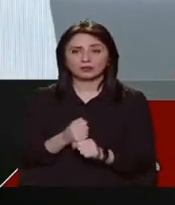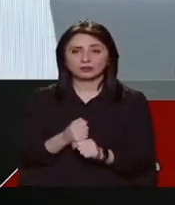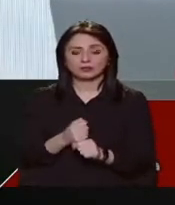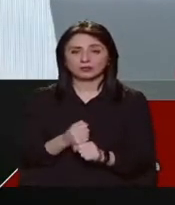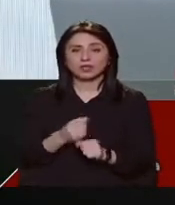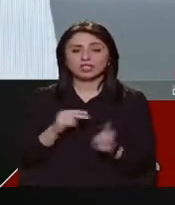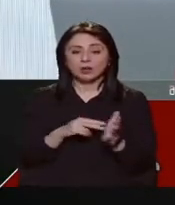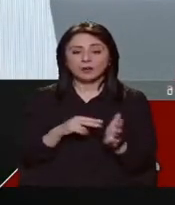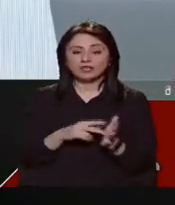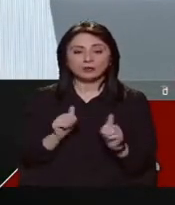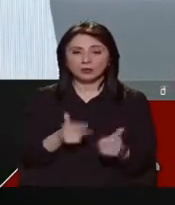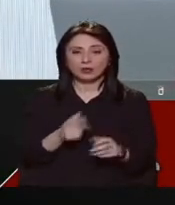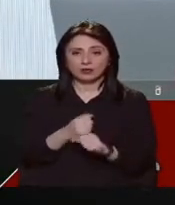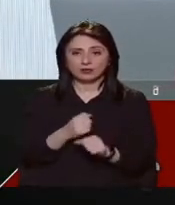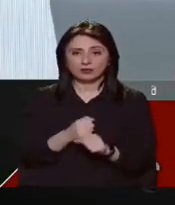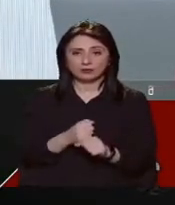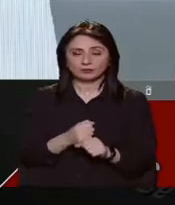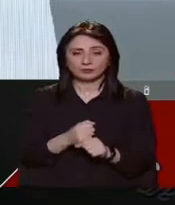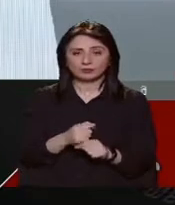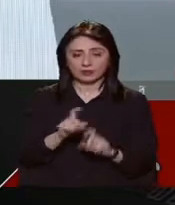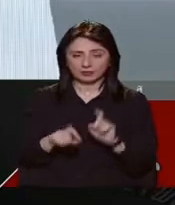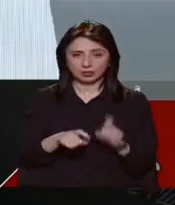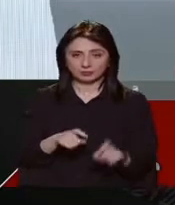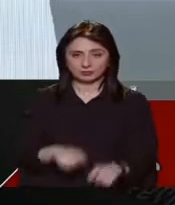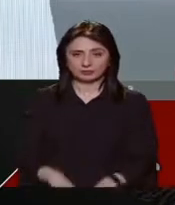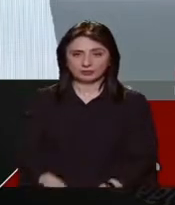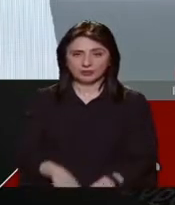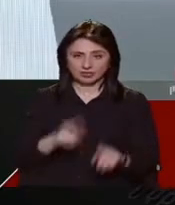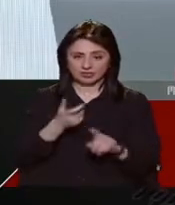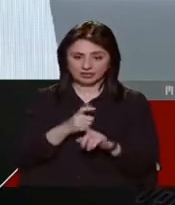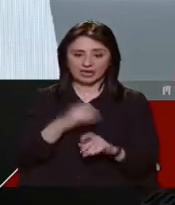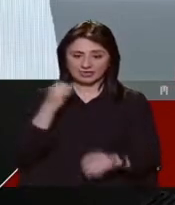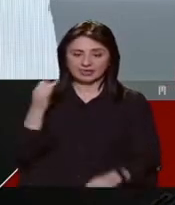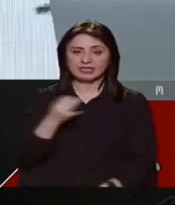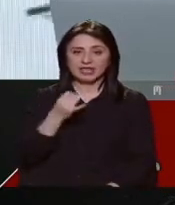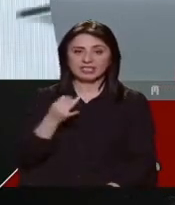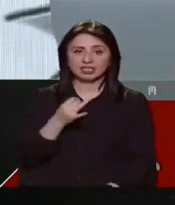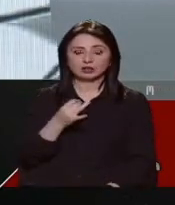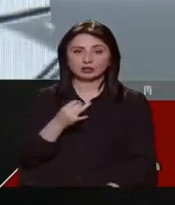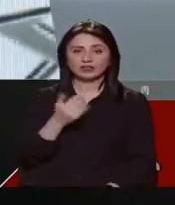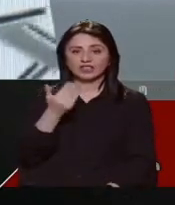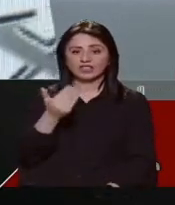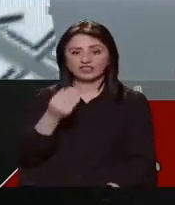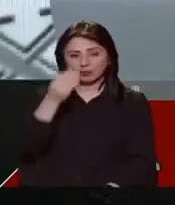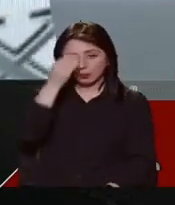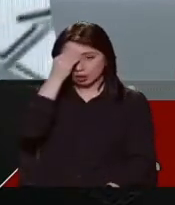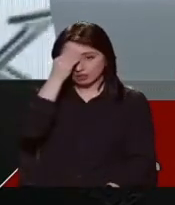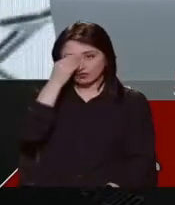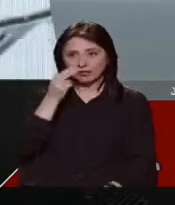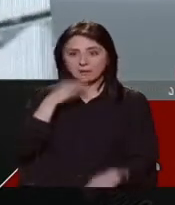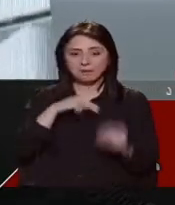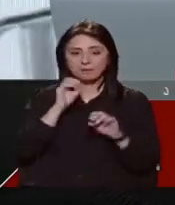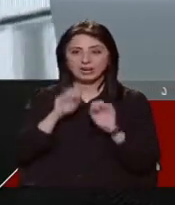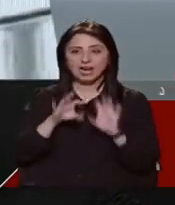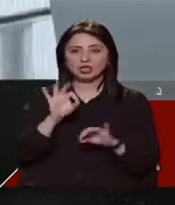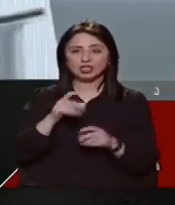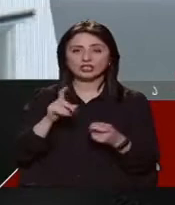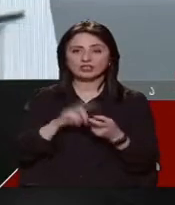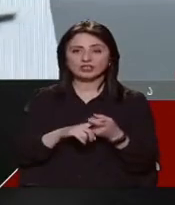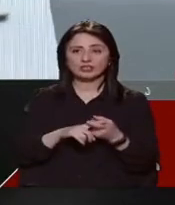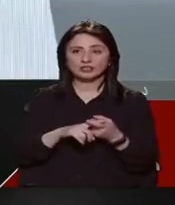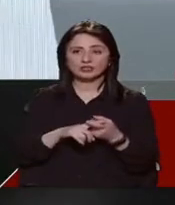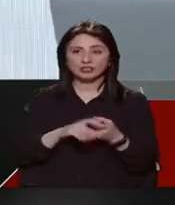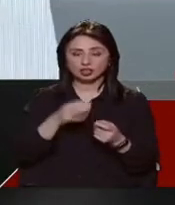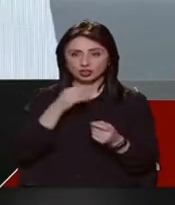და არ იყოს შეფასებული მათი ნაბიჯები და ასევე ძალიან საინტერესოა თქვენი მოსაზრება იმ ბრალდებებთან დაკავშირებით, თუმცა